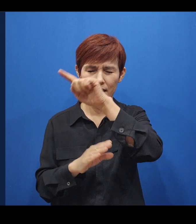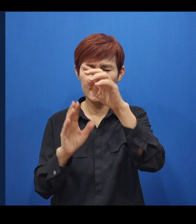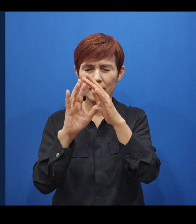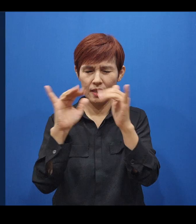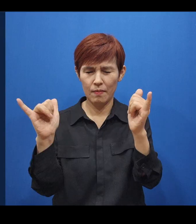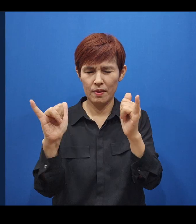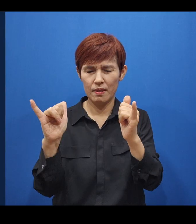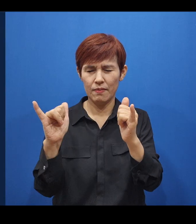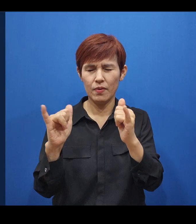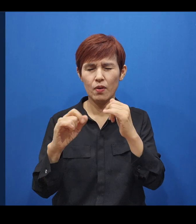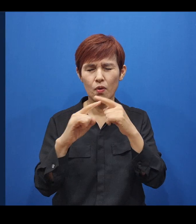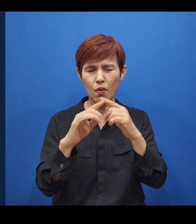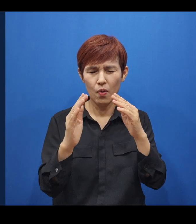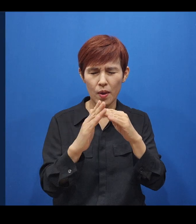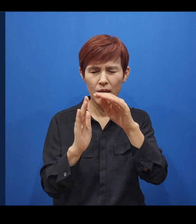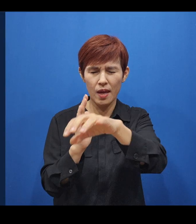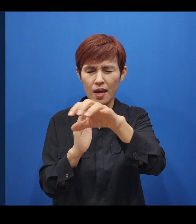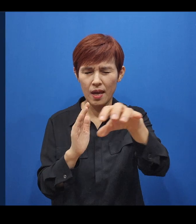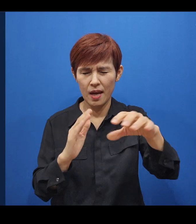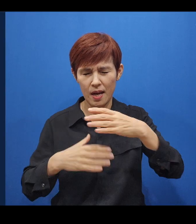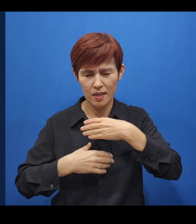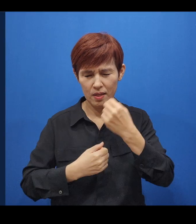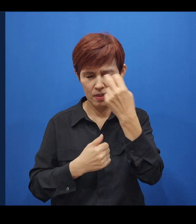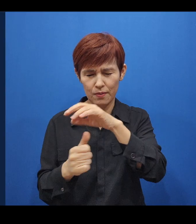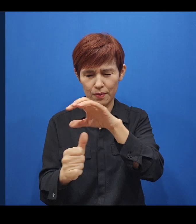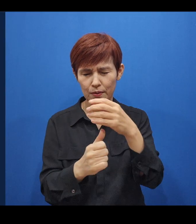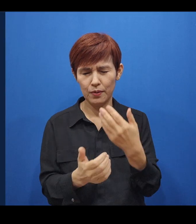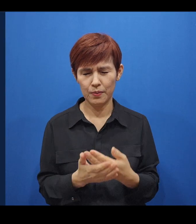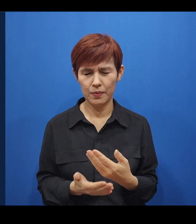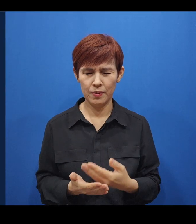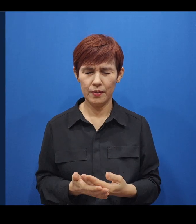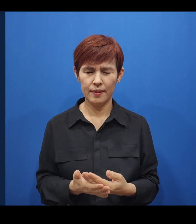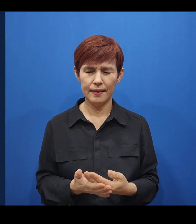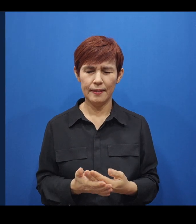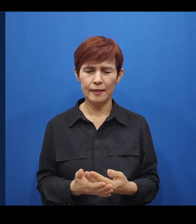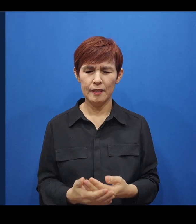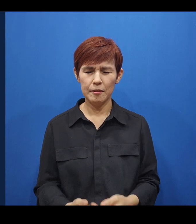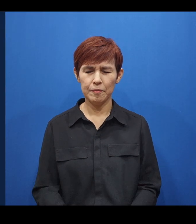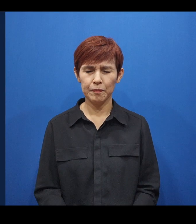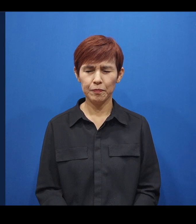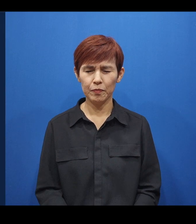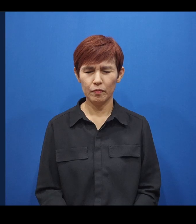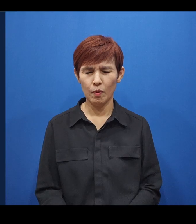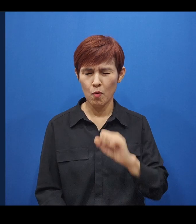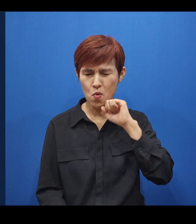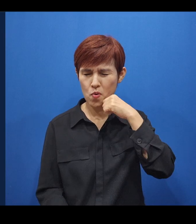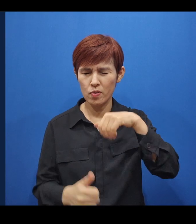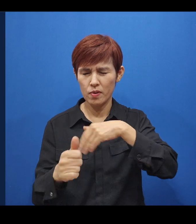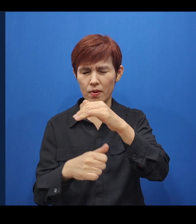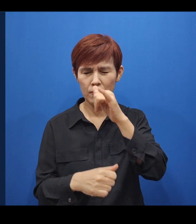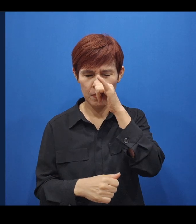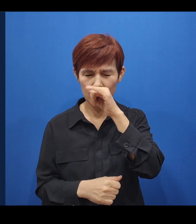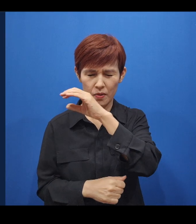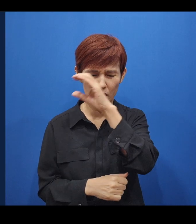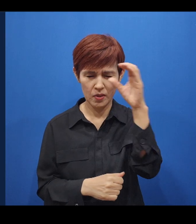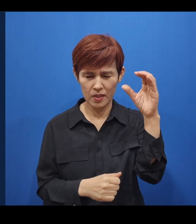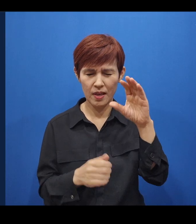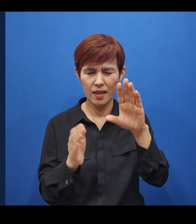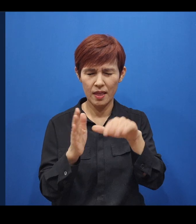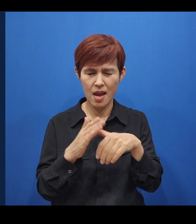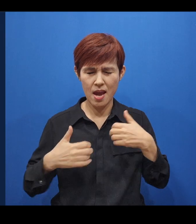박해 지역의 교회들 주님 안전하게 지켜주시옵소서. 너무 큰 어려움 가운데 있습니다. 우리는 성탄절이 왔다고